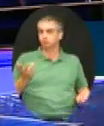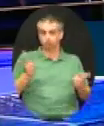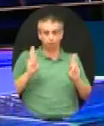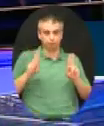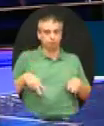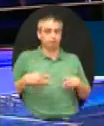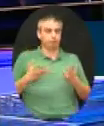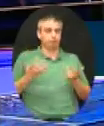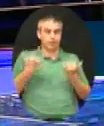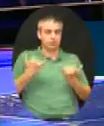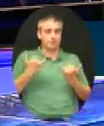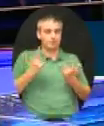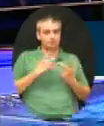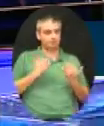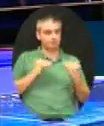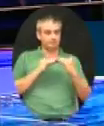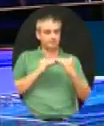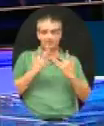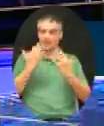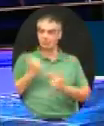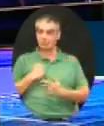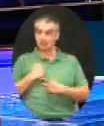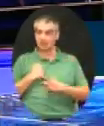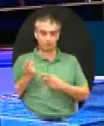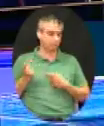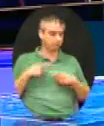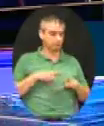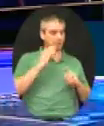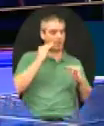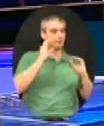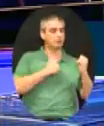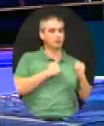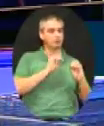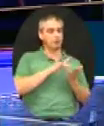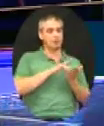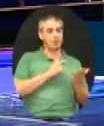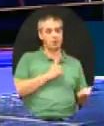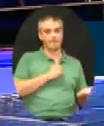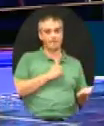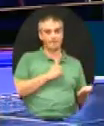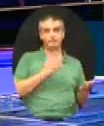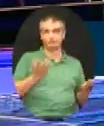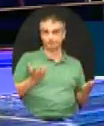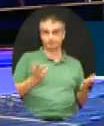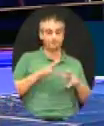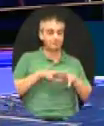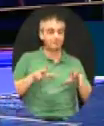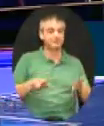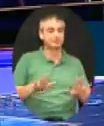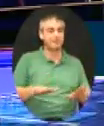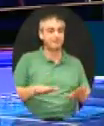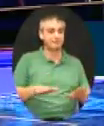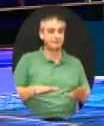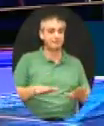אבל יש היום אי התאמה בין כמות הדתיים לבין רמת הדתיות של המקום. והסטטוס קוו